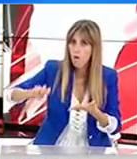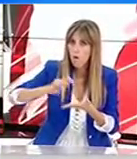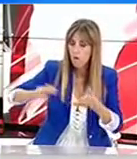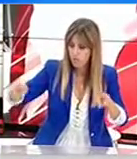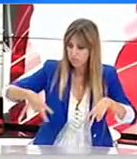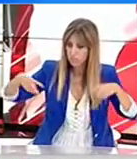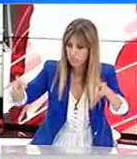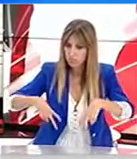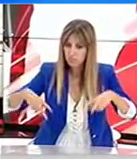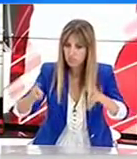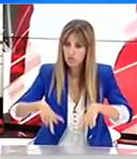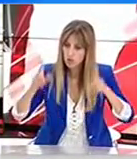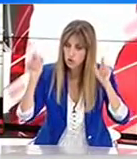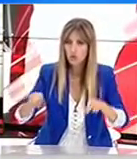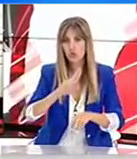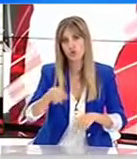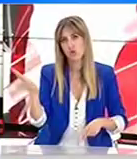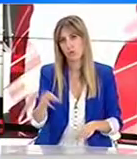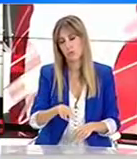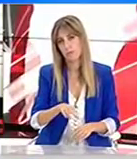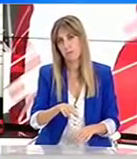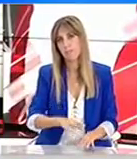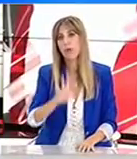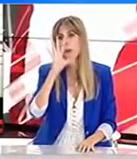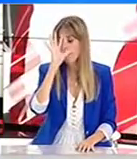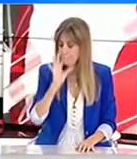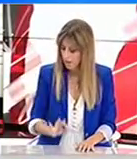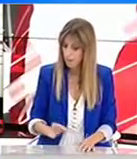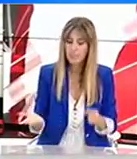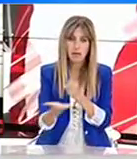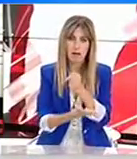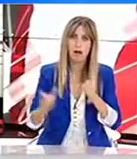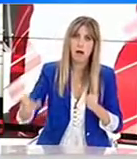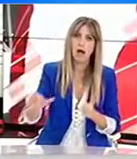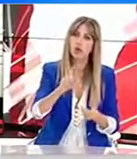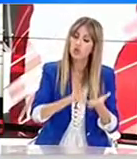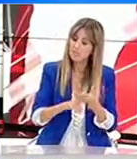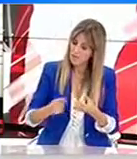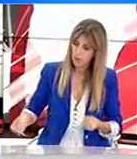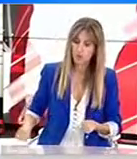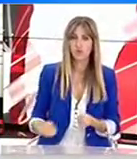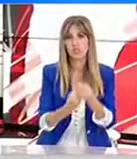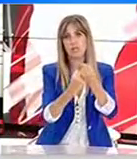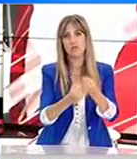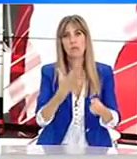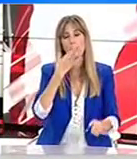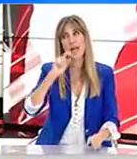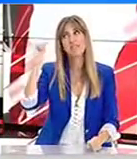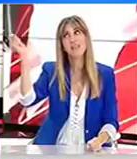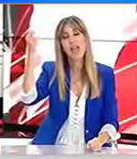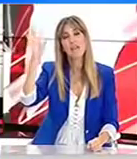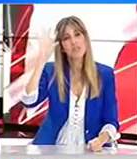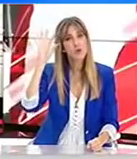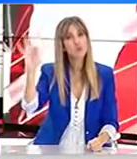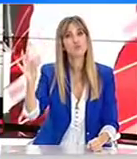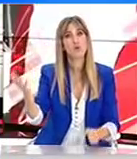ο αγροτικός κόσμος πρέπει να ενισχυθεί. Είναι εθνικός στόχος να μείνουν οι αγρότες στα χωράφια